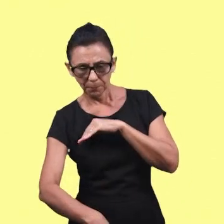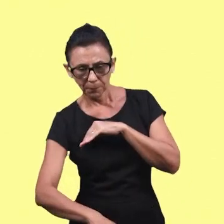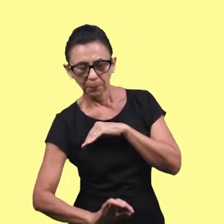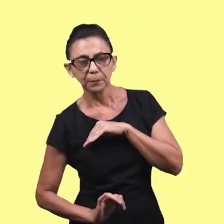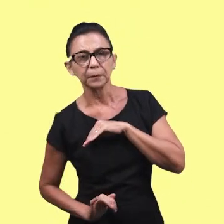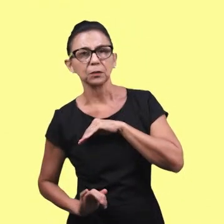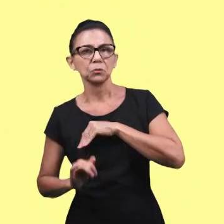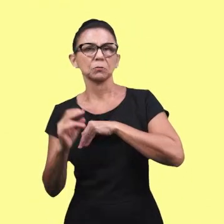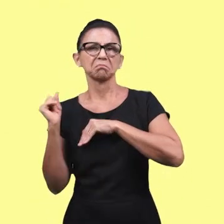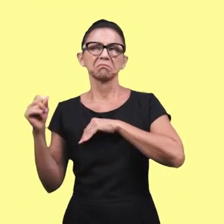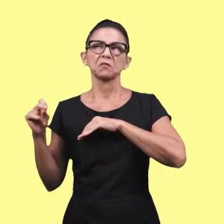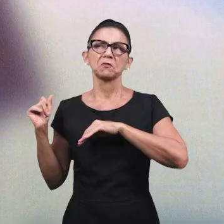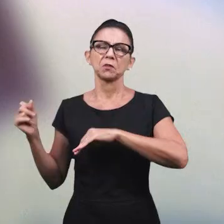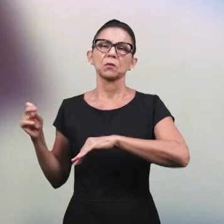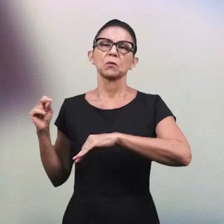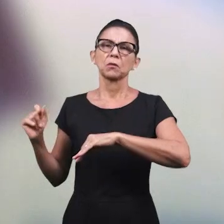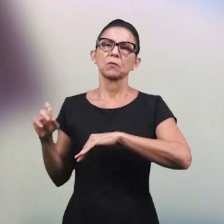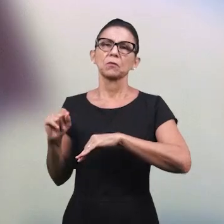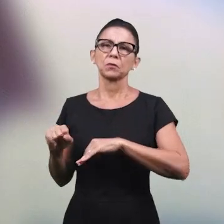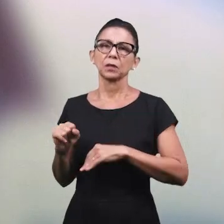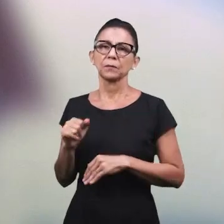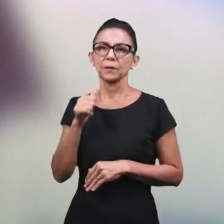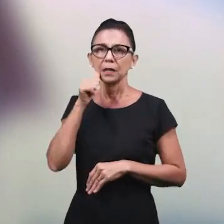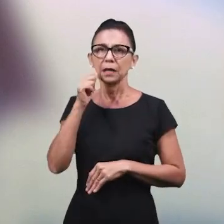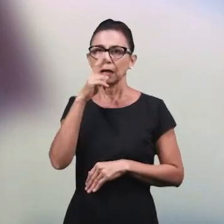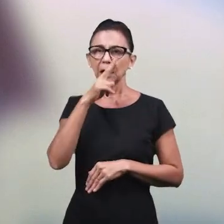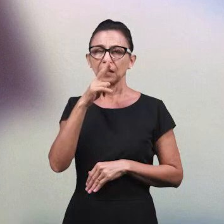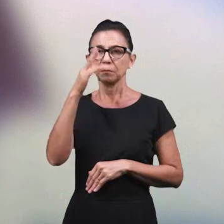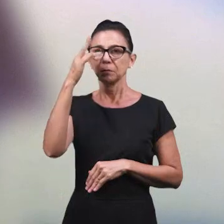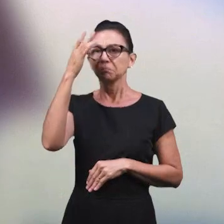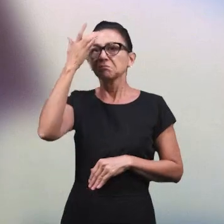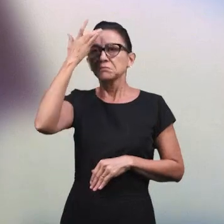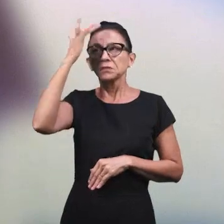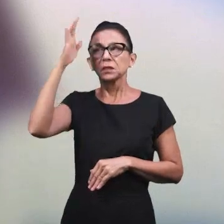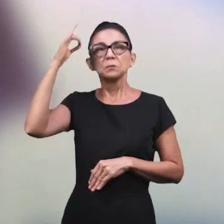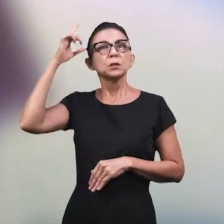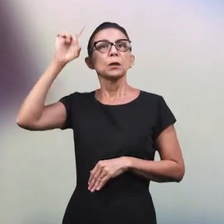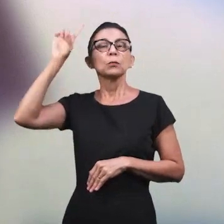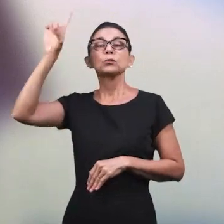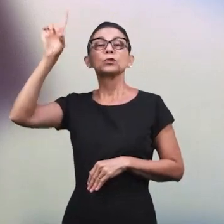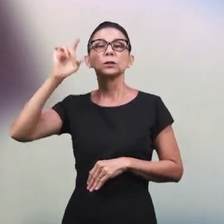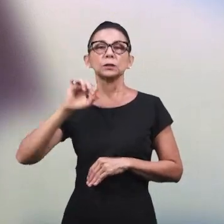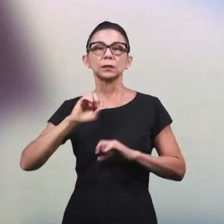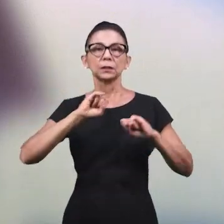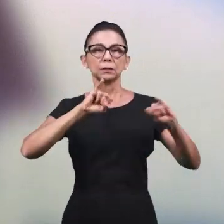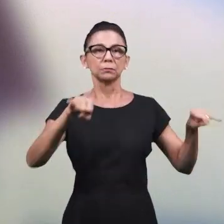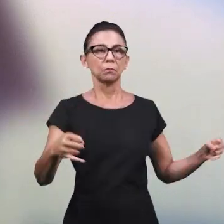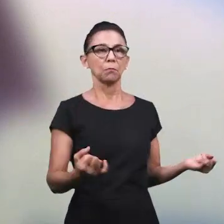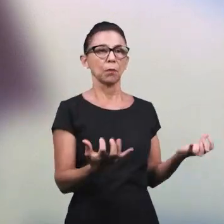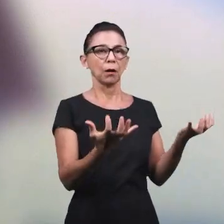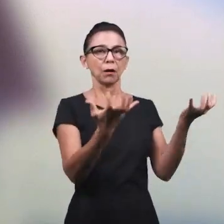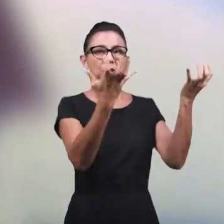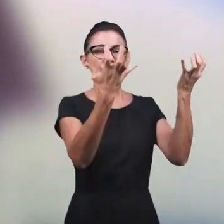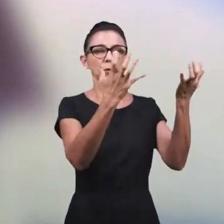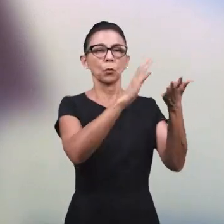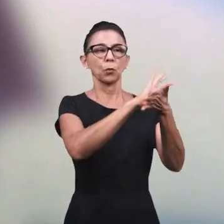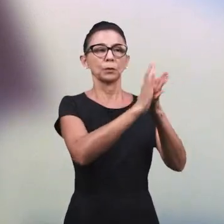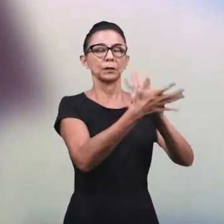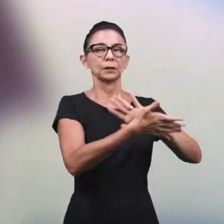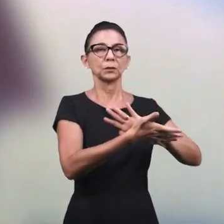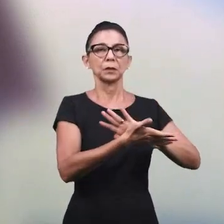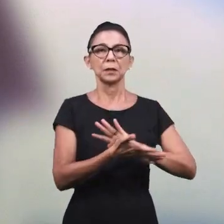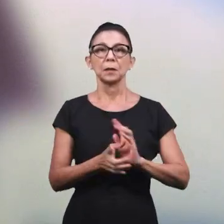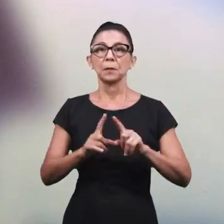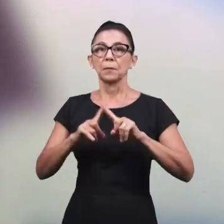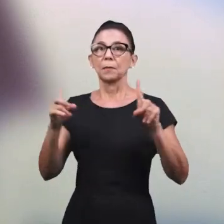bien, Rahab, il ne savait pas quel jour Jéricho serait détruite. Il n'avait pas une date fixée, mais elle était